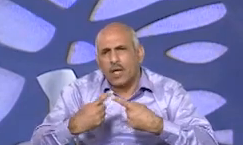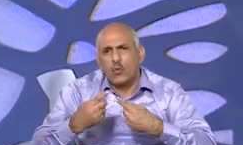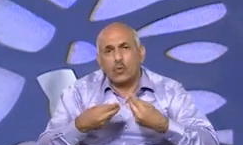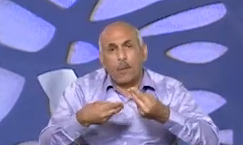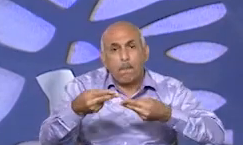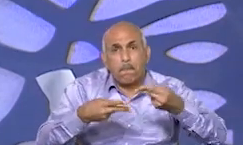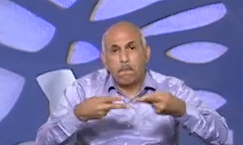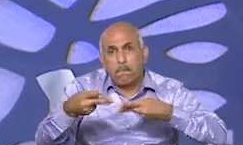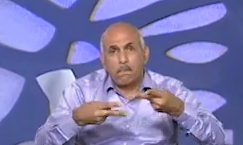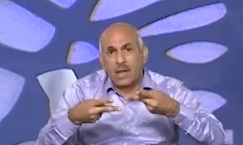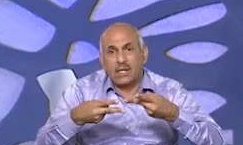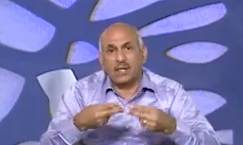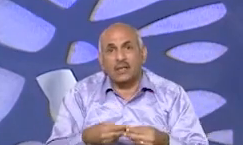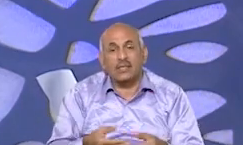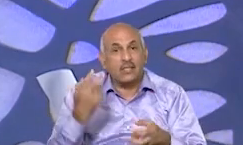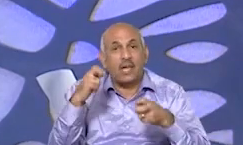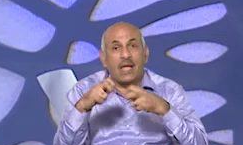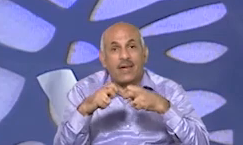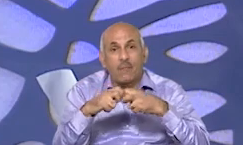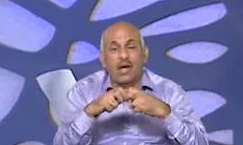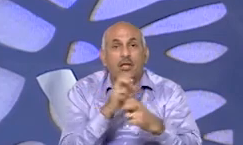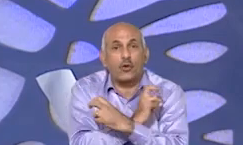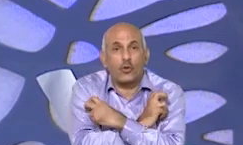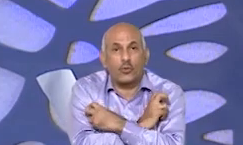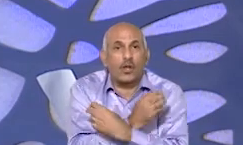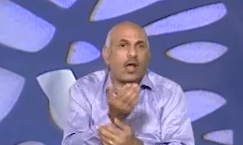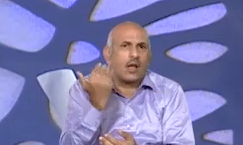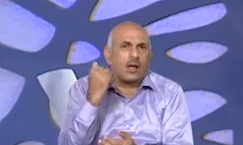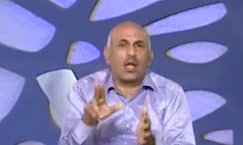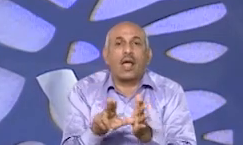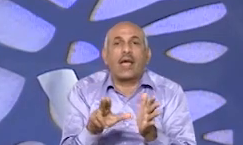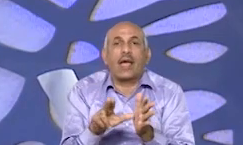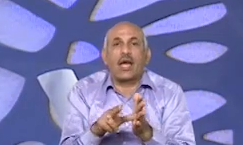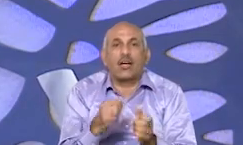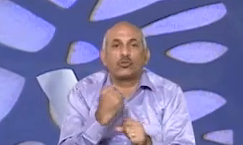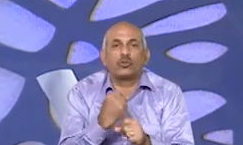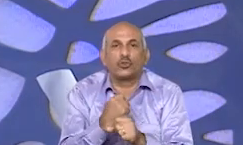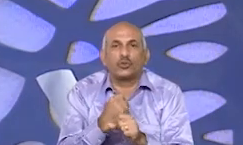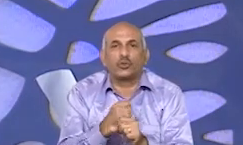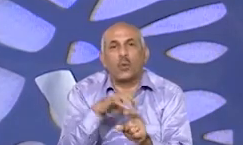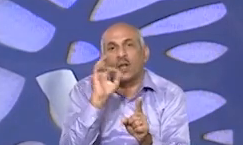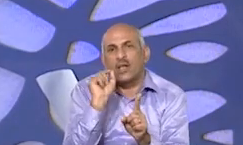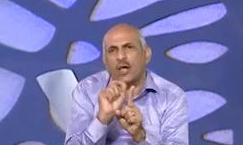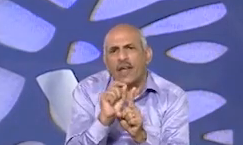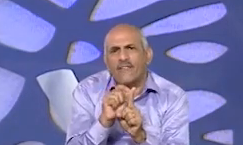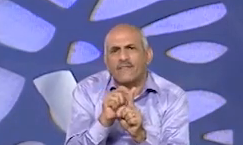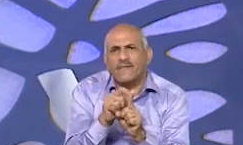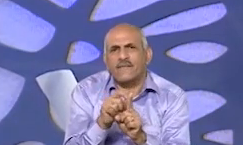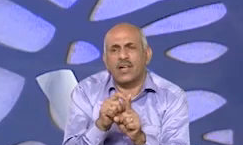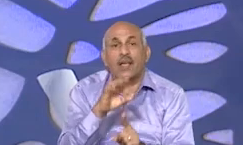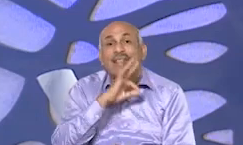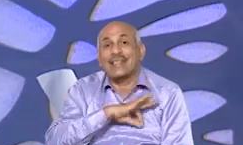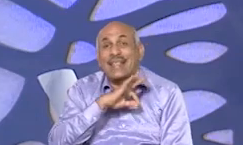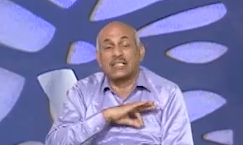بتاعه، وده اللي كنا عاملينه في معرض تراثنا، كان الخاص ببرنامج حرفة. برنامج حرفة اللي هو بيستهدف